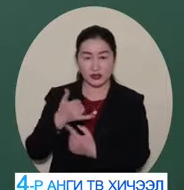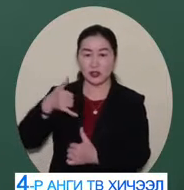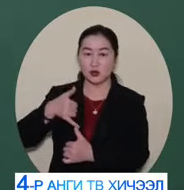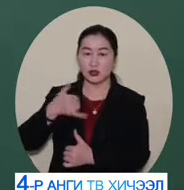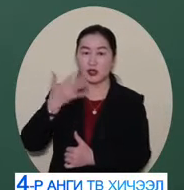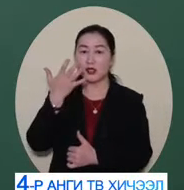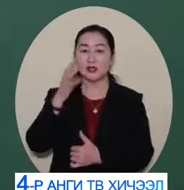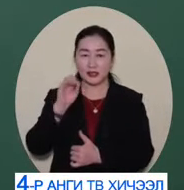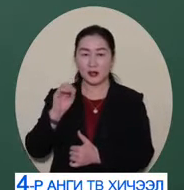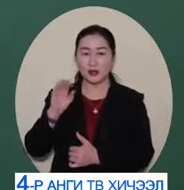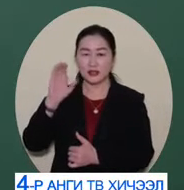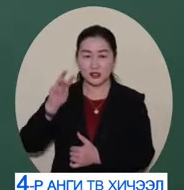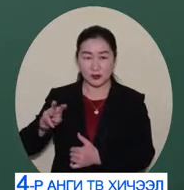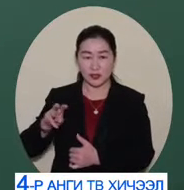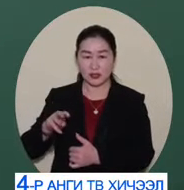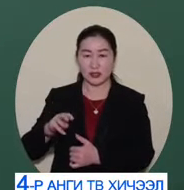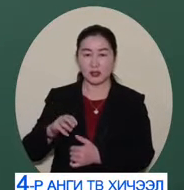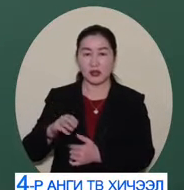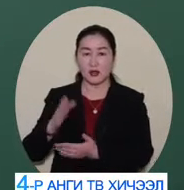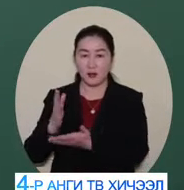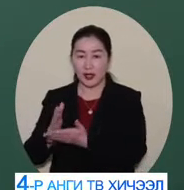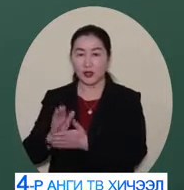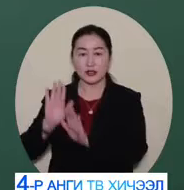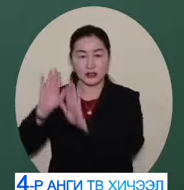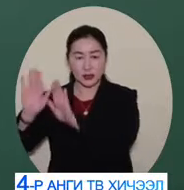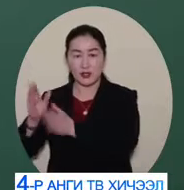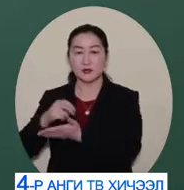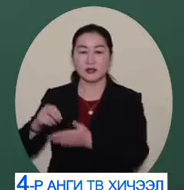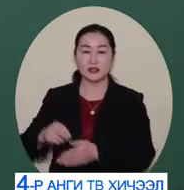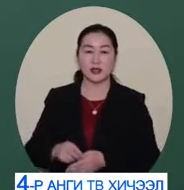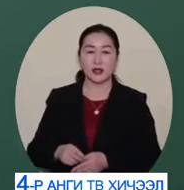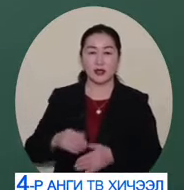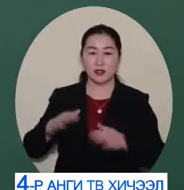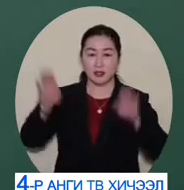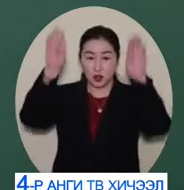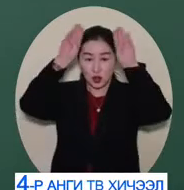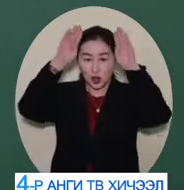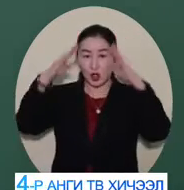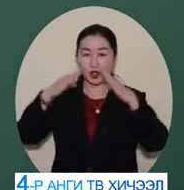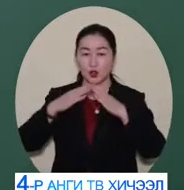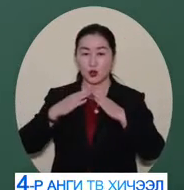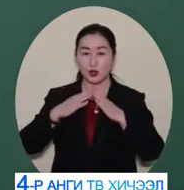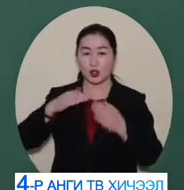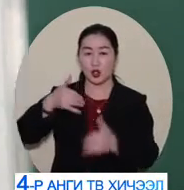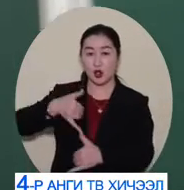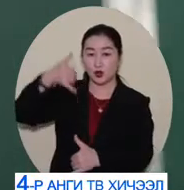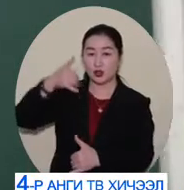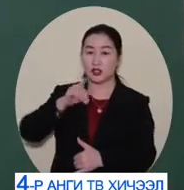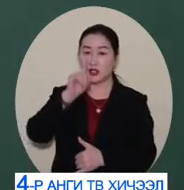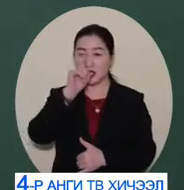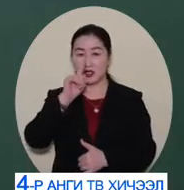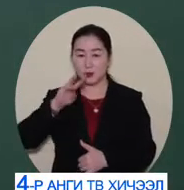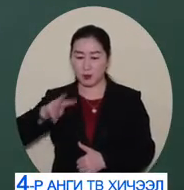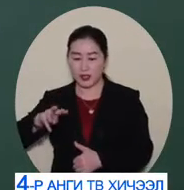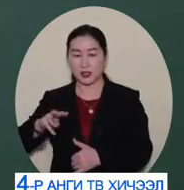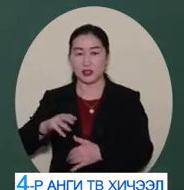өндөр мөн 50 см гээд сантиметрээр өгөгдсөн байгаа учраас бичлээ. За нохооны үрний өндөр үлээ